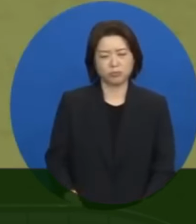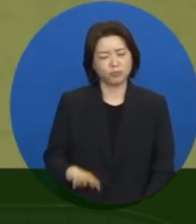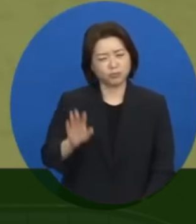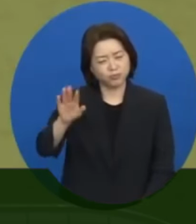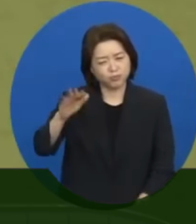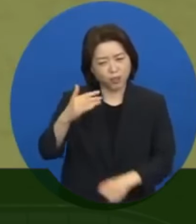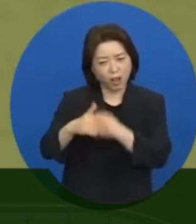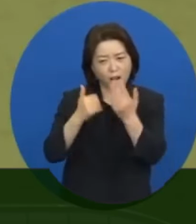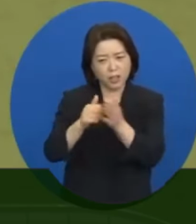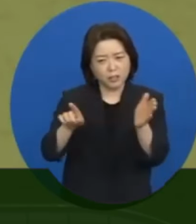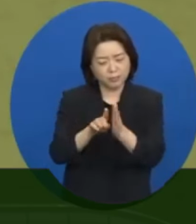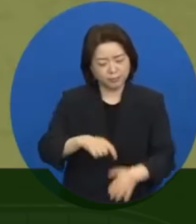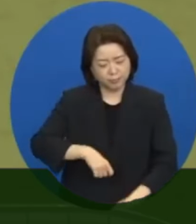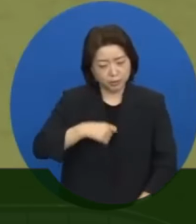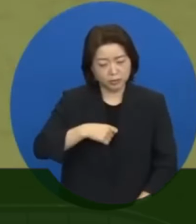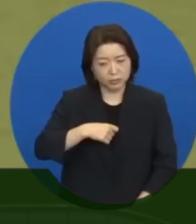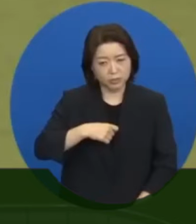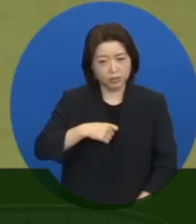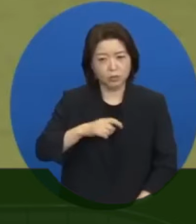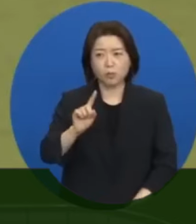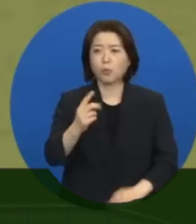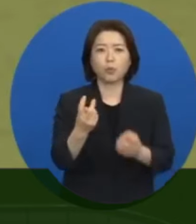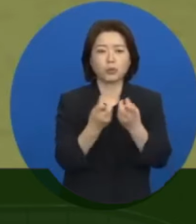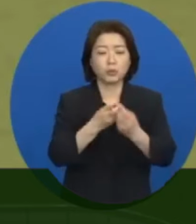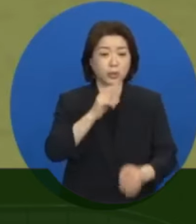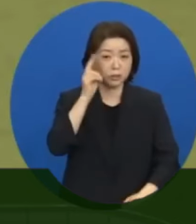사울을 버리실 수가